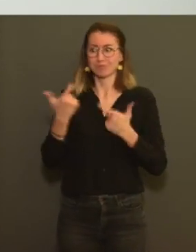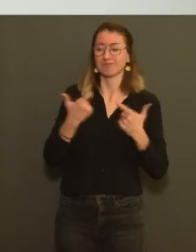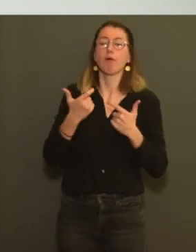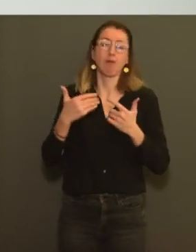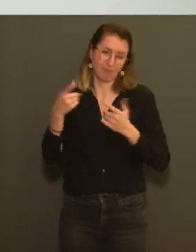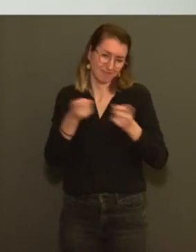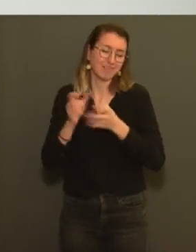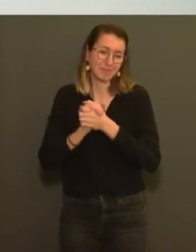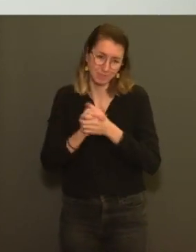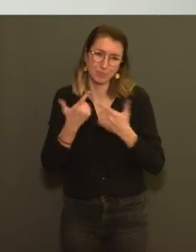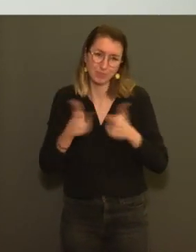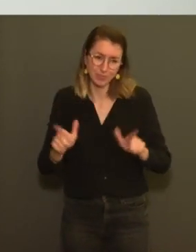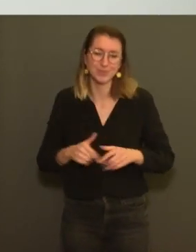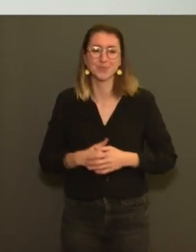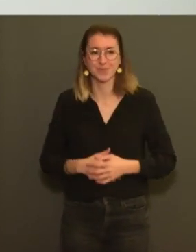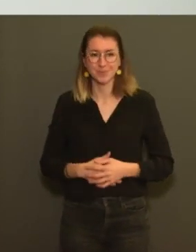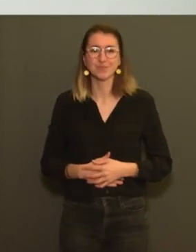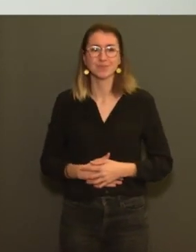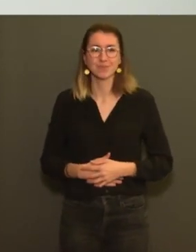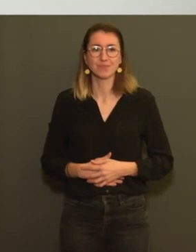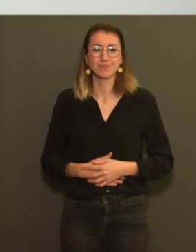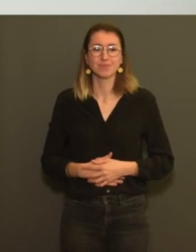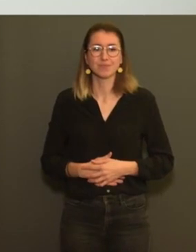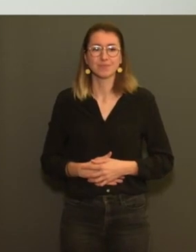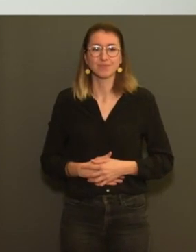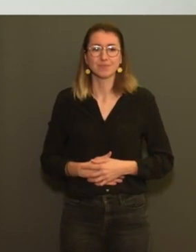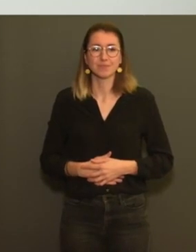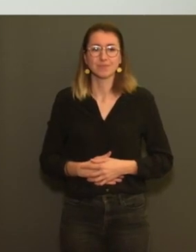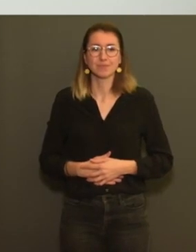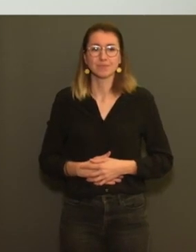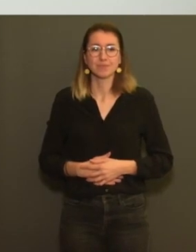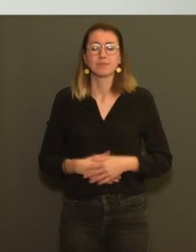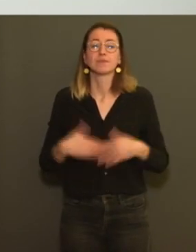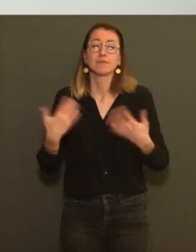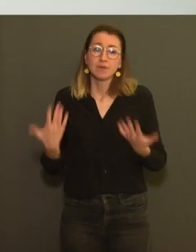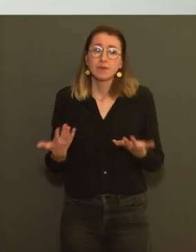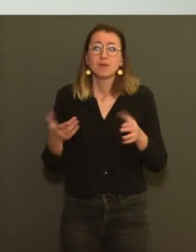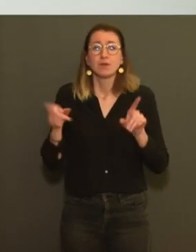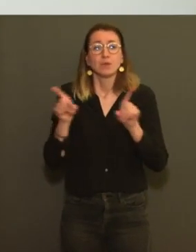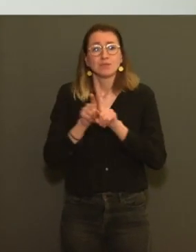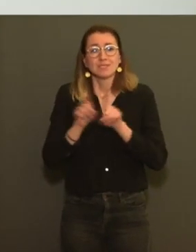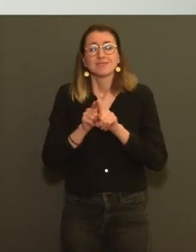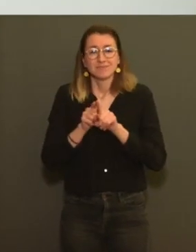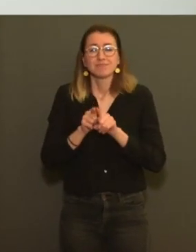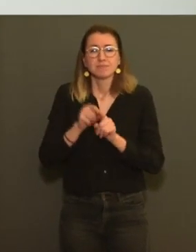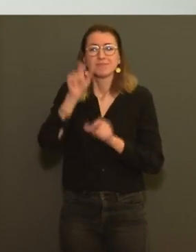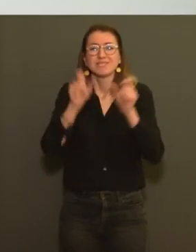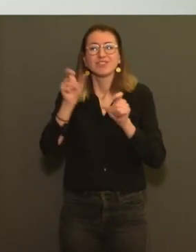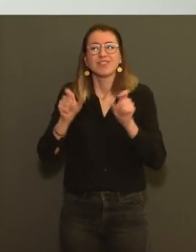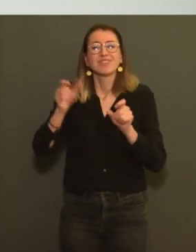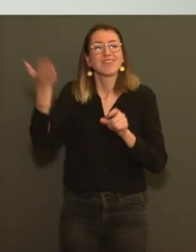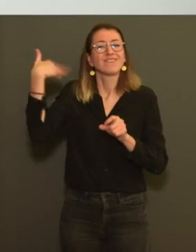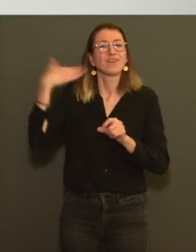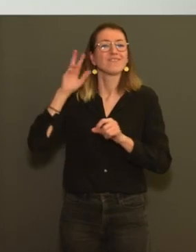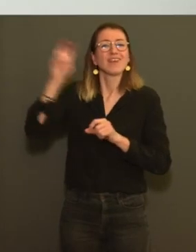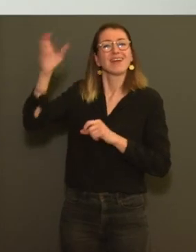Cette même politique de testing limité s'applique aux personnes qui, revenant de zones rouges à l'étranger et